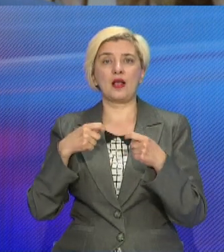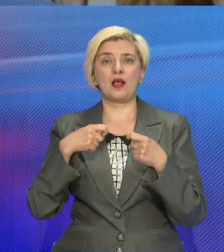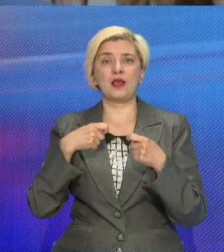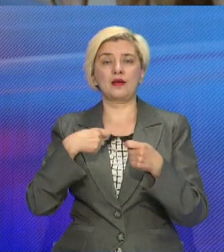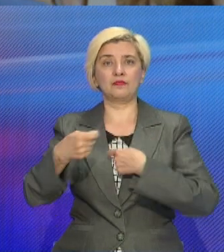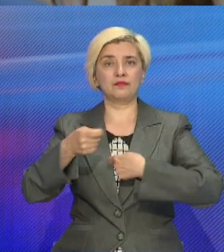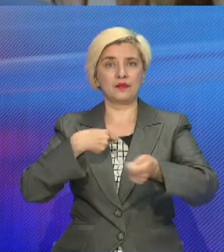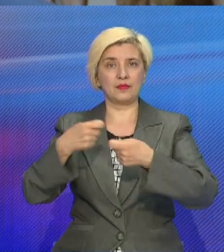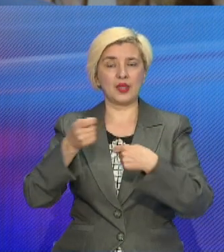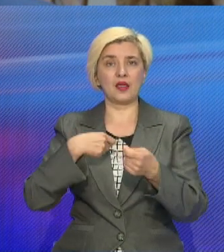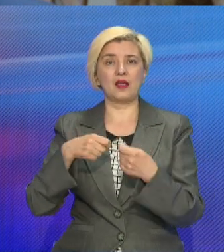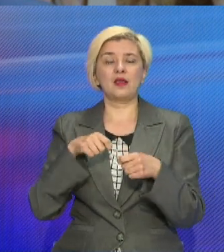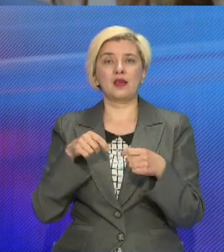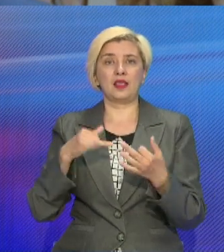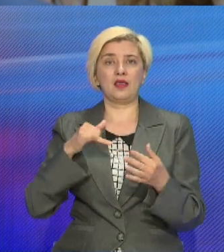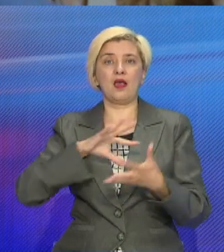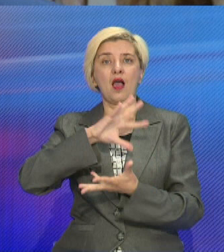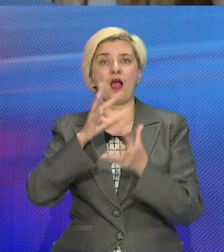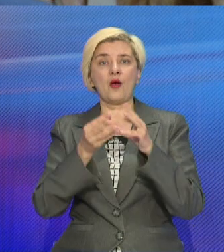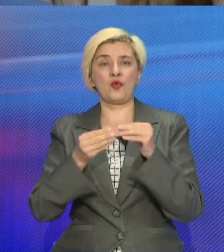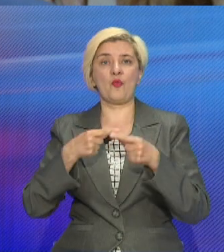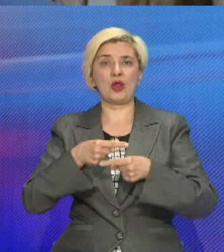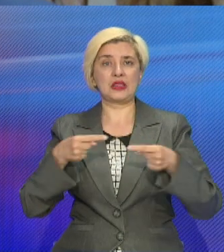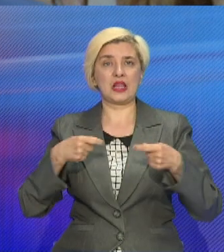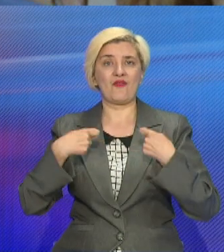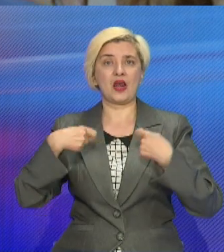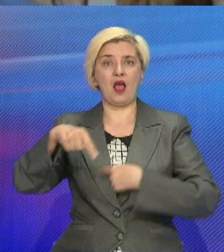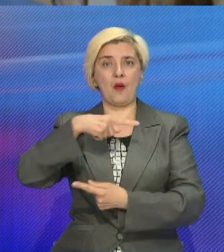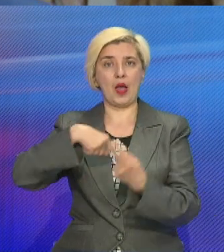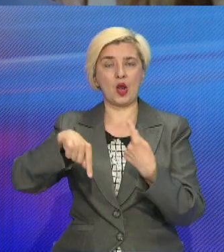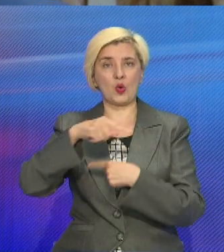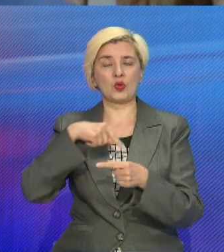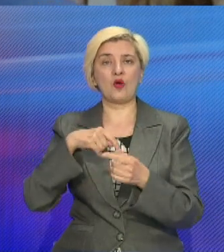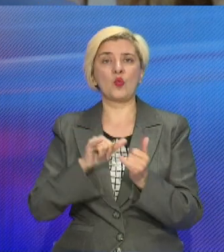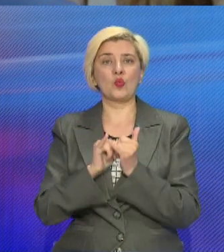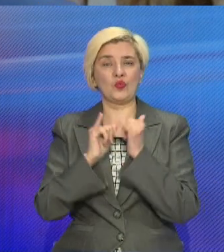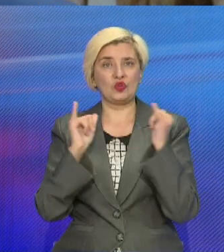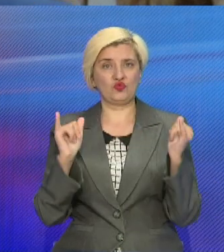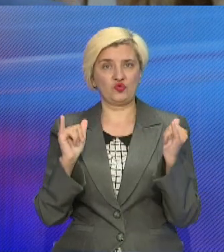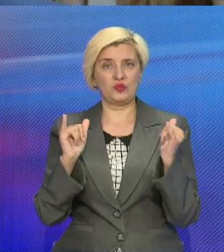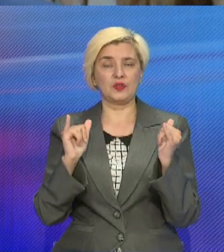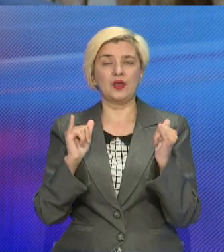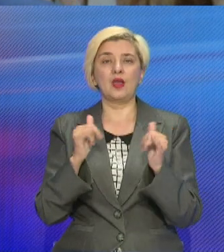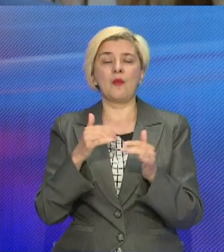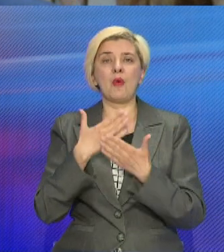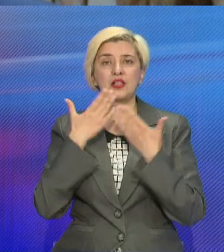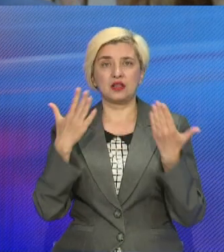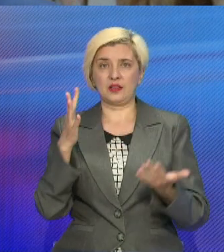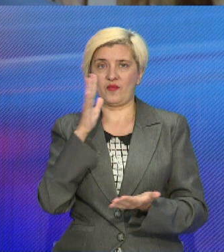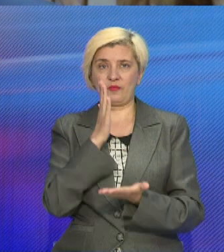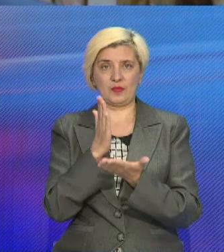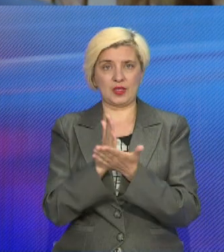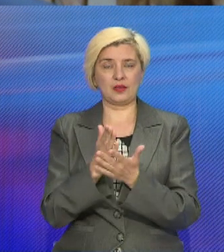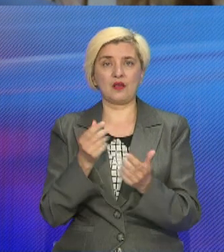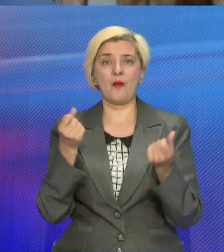экспорт-импортные операции и объем товарооборота неуклонно увеличился. Последние годы есть определенные трудности, но опять